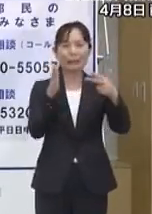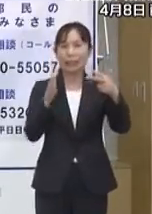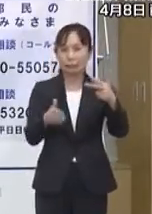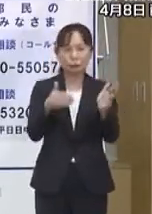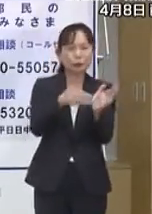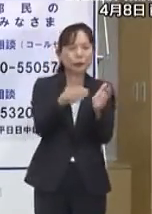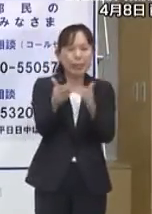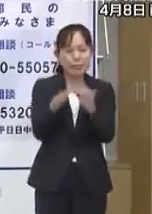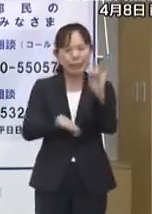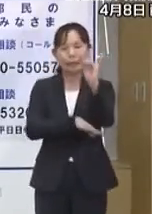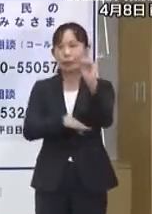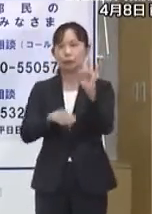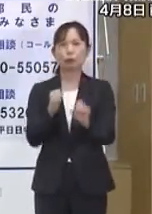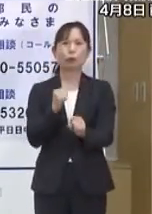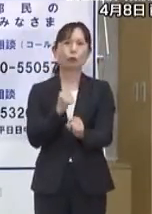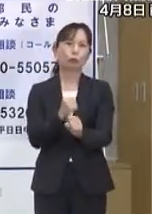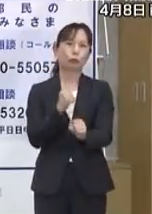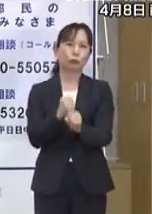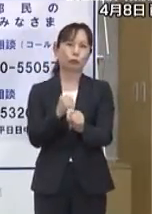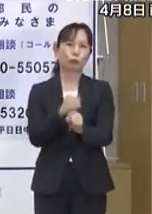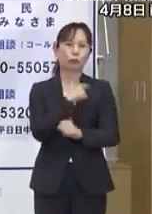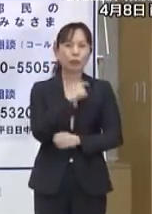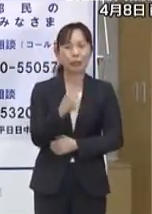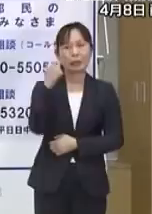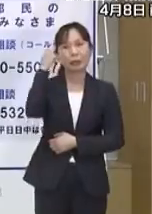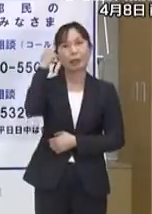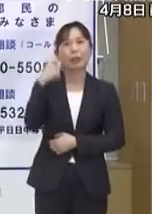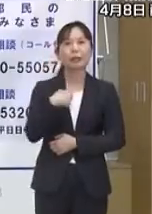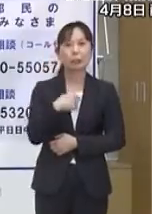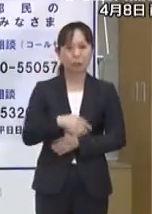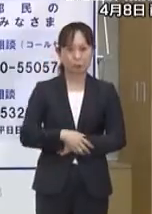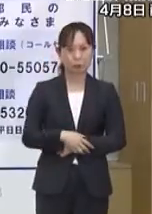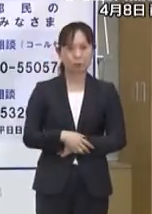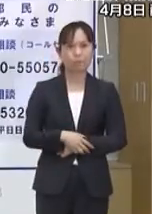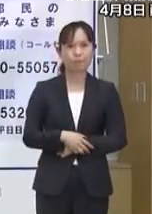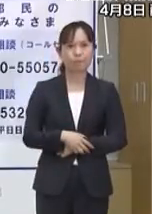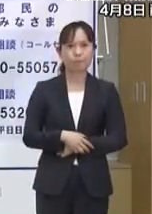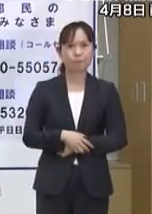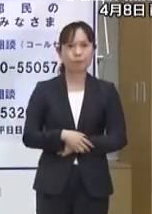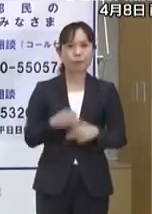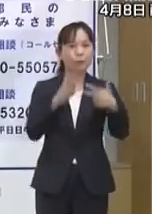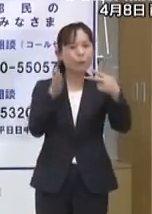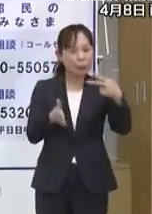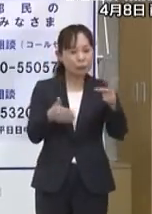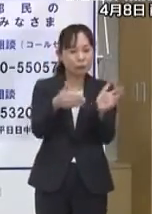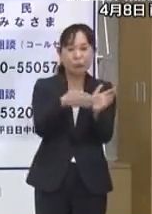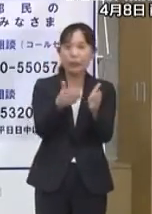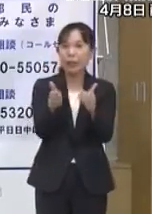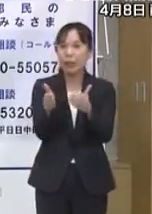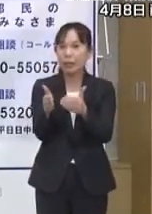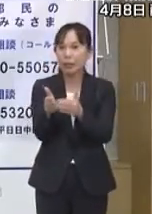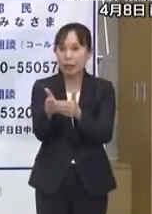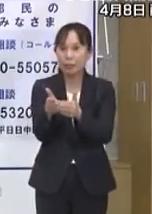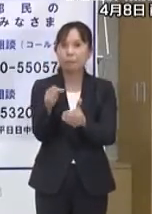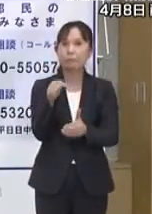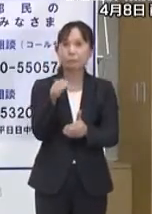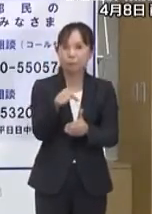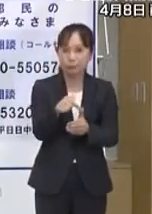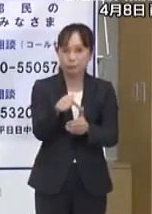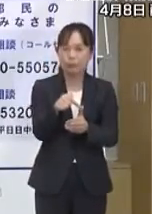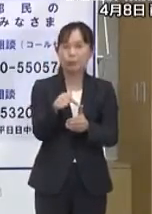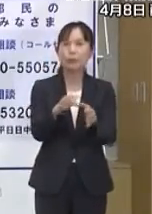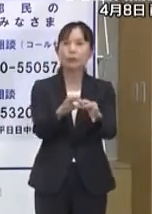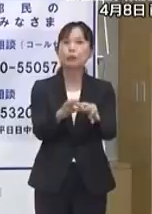貴女を作り上げていきたいと考えております東京都がこの制限をえっと施設の使用制限